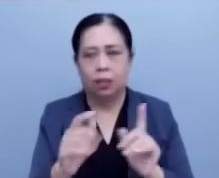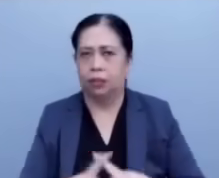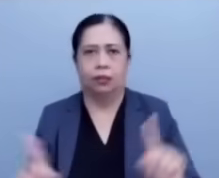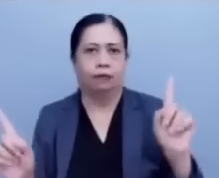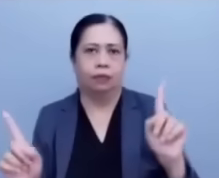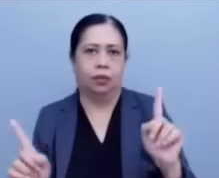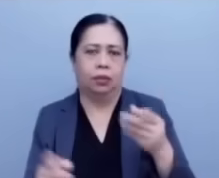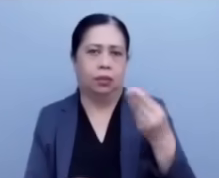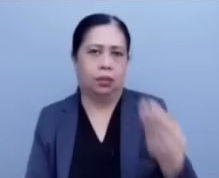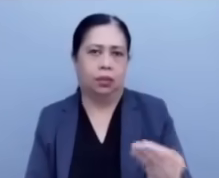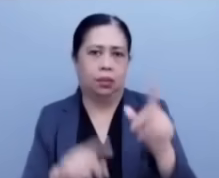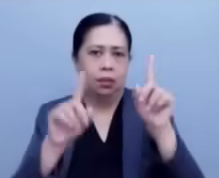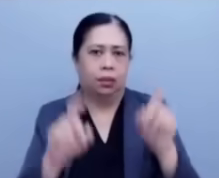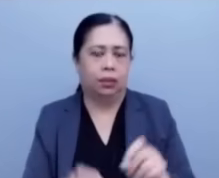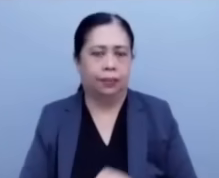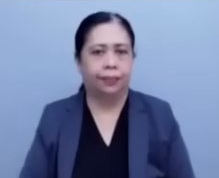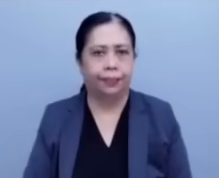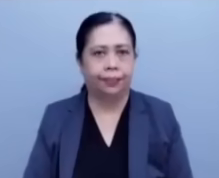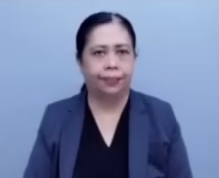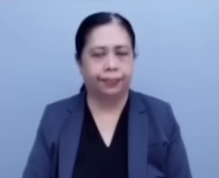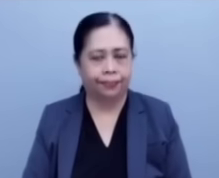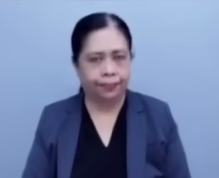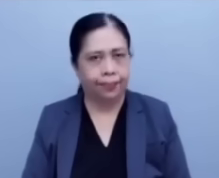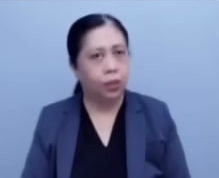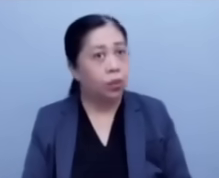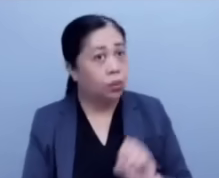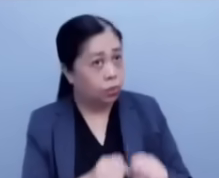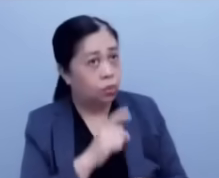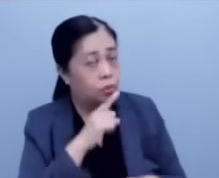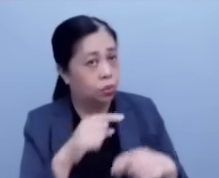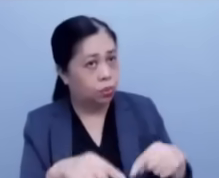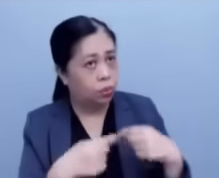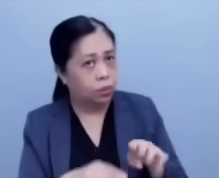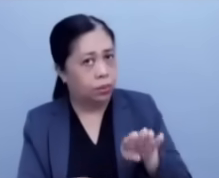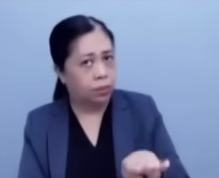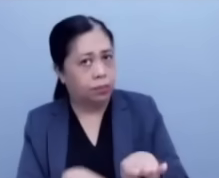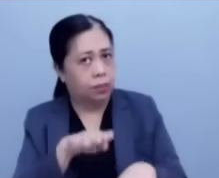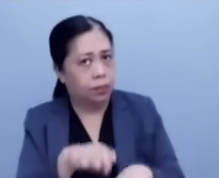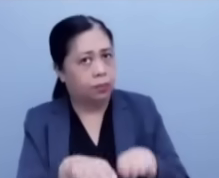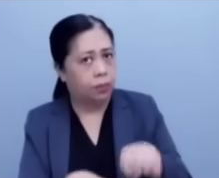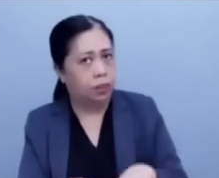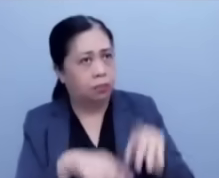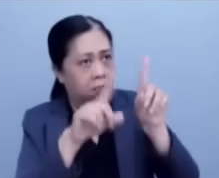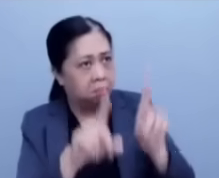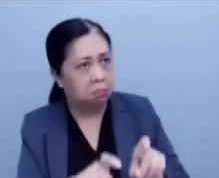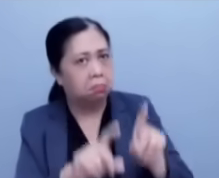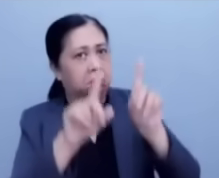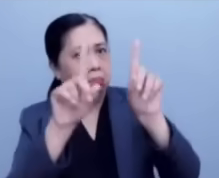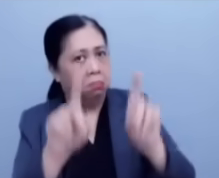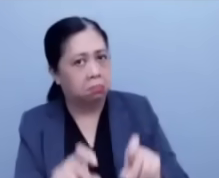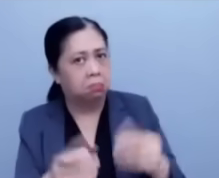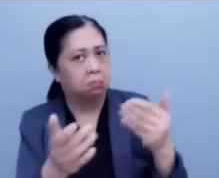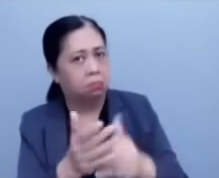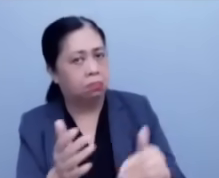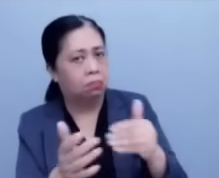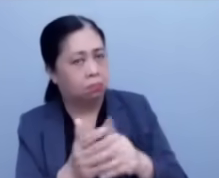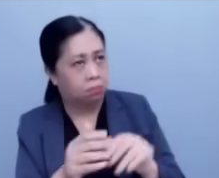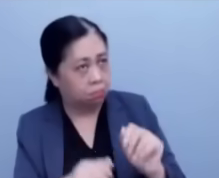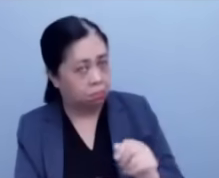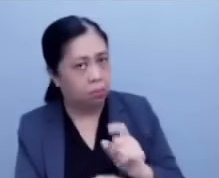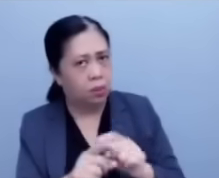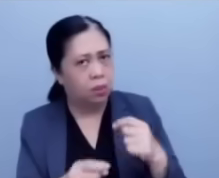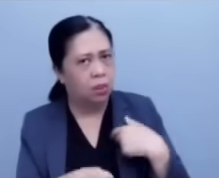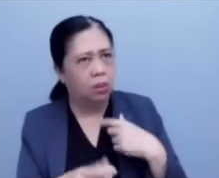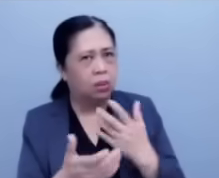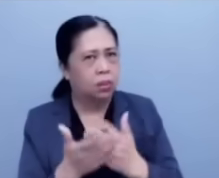of questionnaires na ibinibigay po. Mm-hmm. So talagang every step of the way, meron pong pinagdadaan ng neuropsychiatric exam yung mga police. Meron ho bang na-weed out talaga rito?